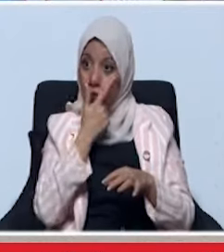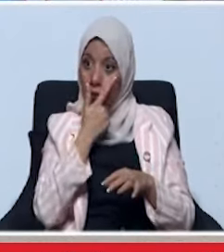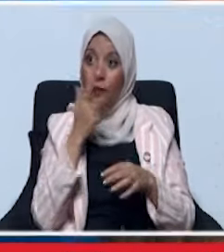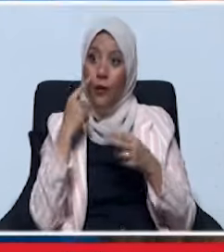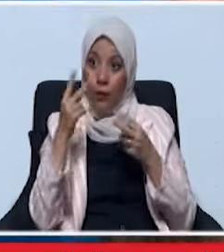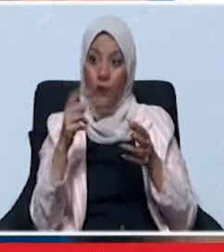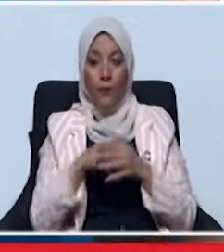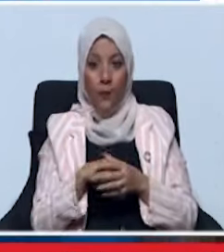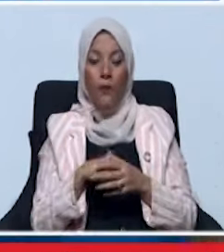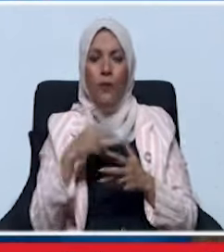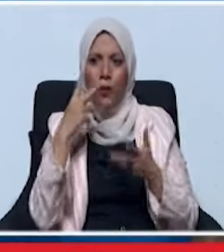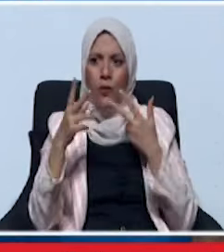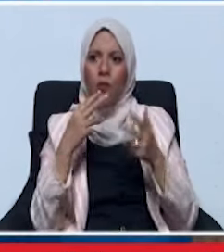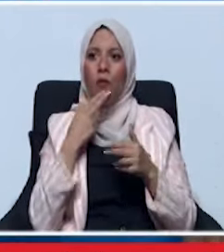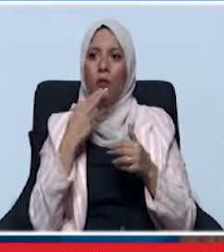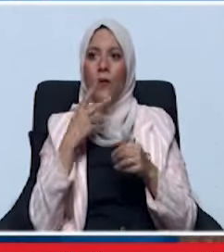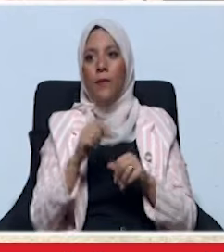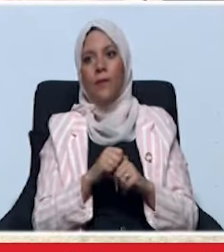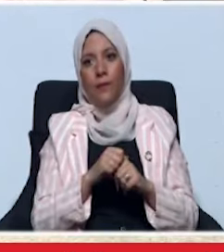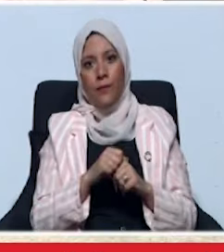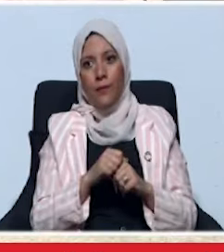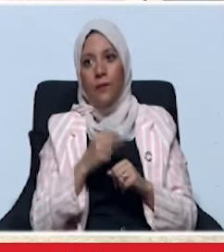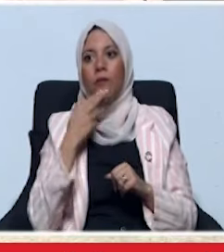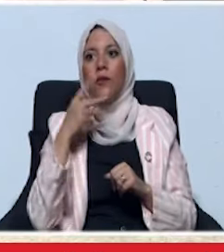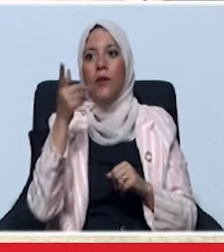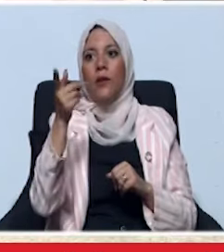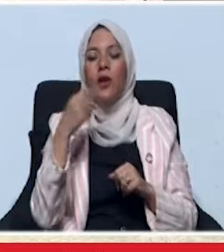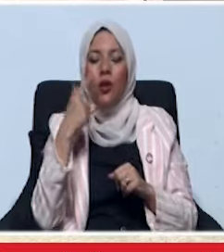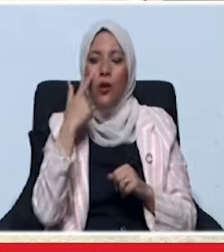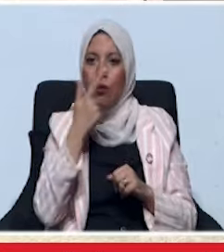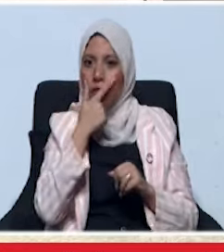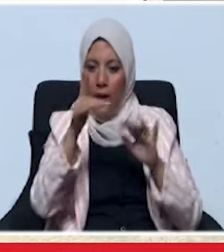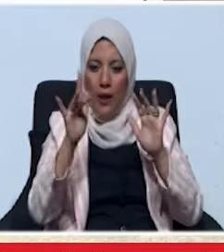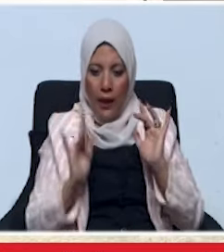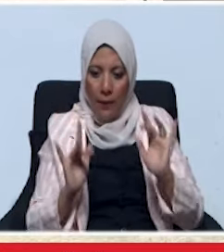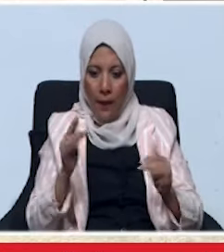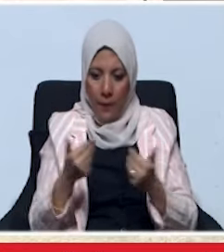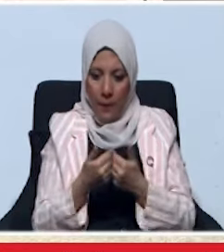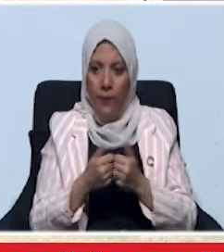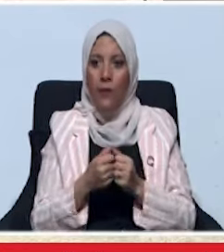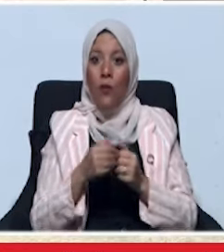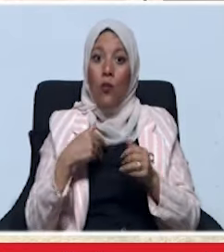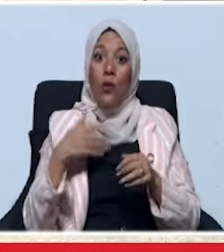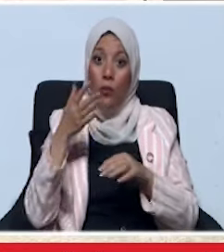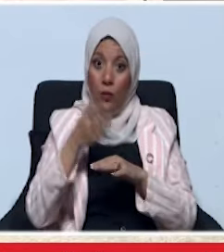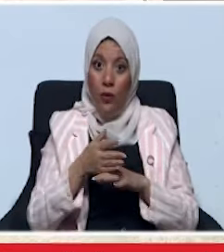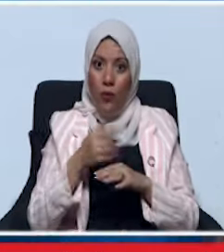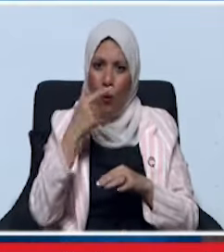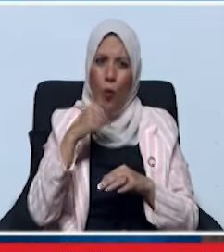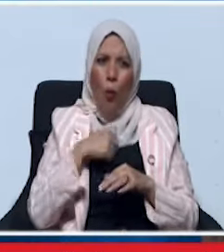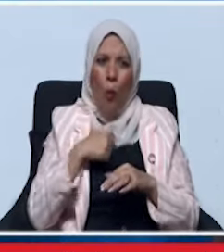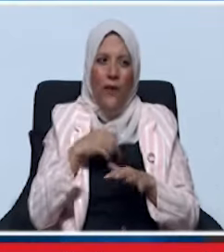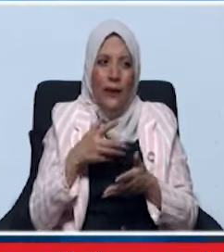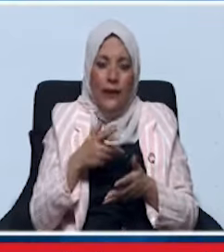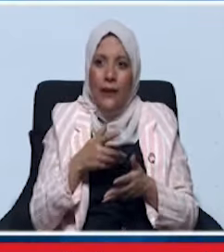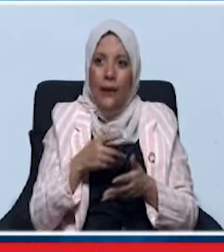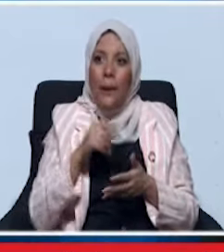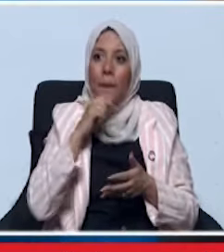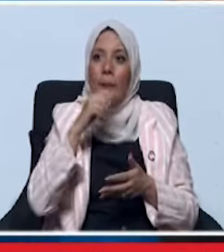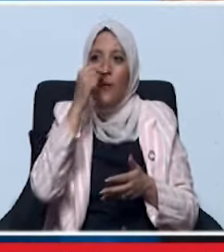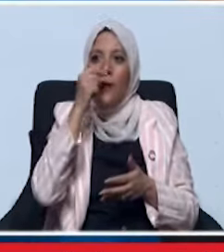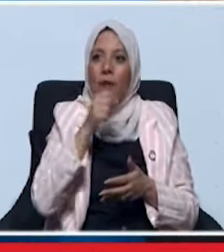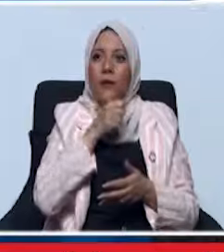على طول، بليغ حمدي. انا قابلت بليغ حمدي وقعدت معاه وانا رايح له كنت بقول في نفسي ايه، ورده بتحب